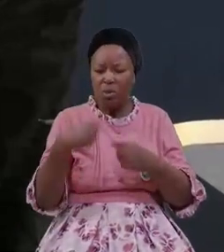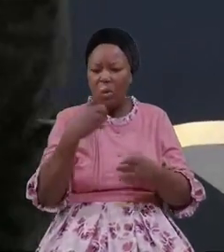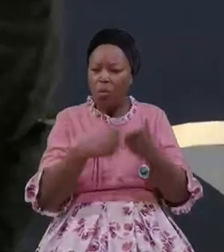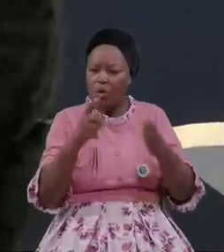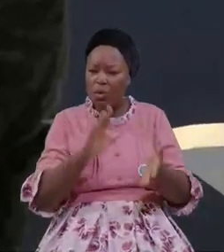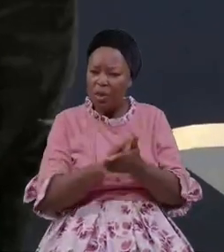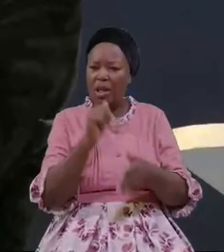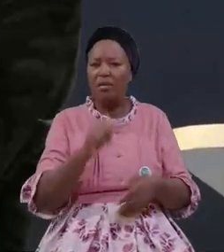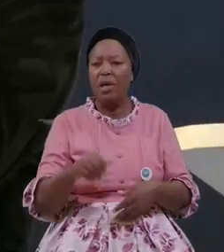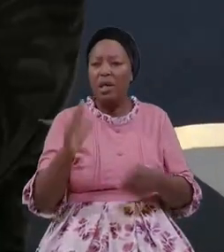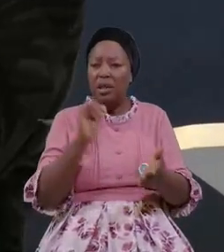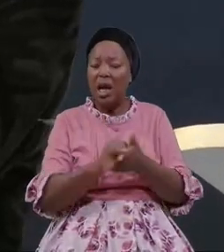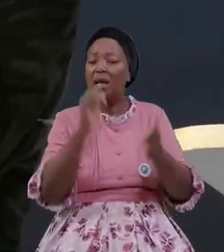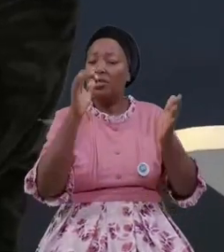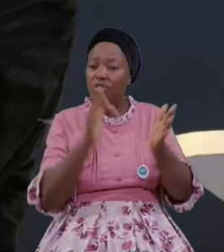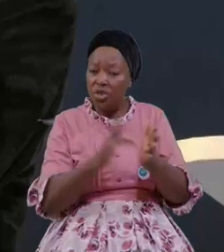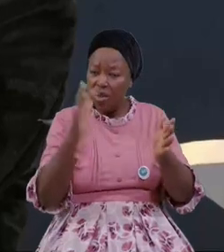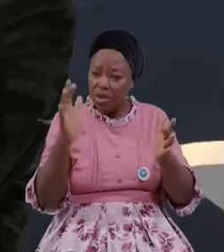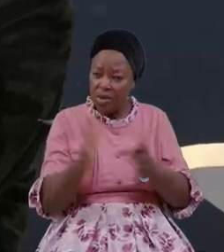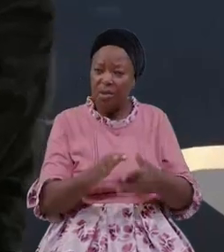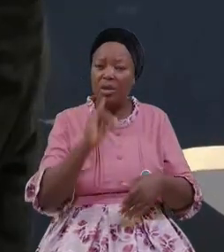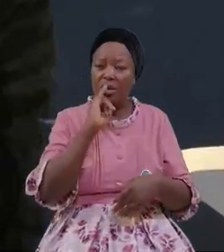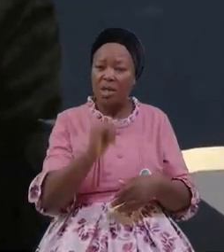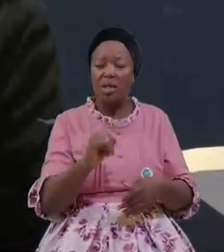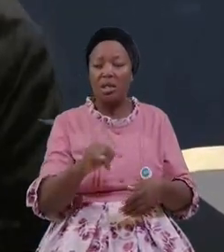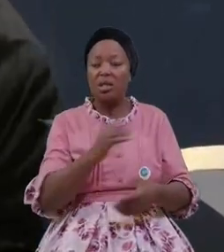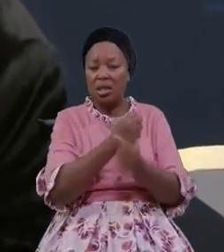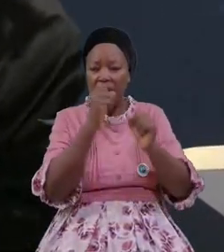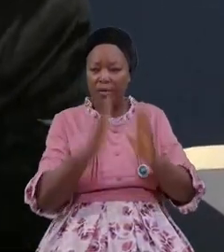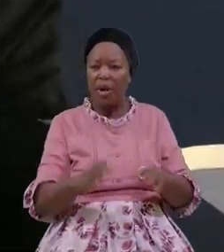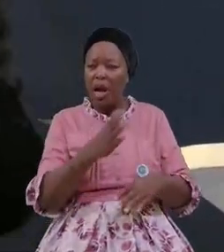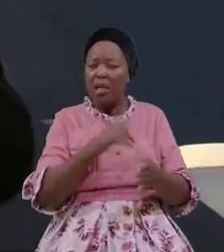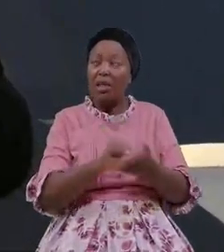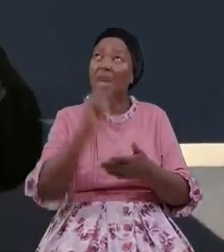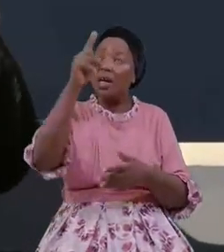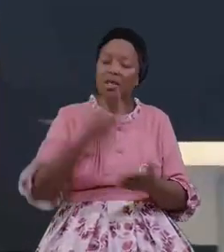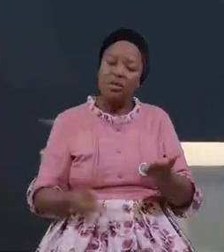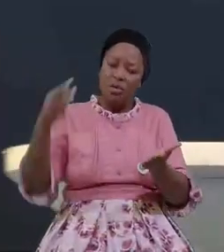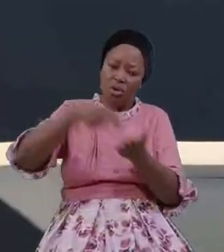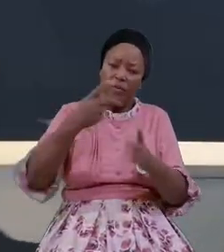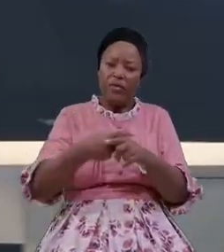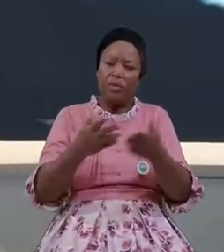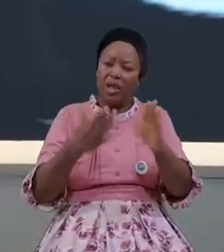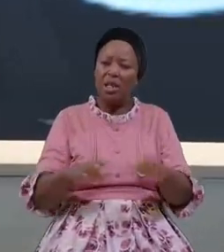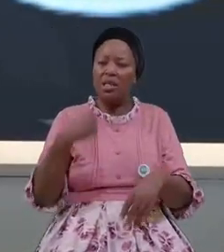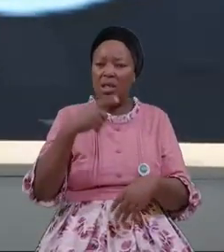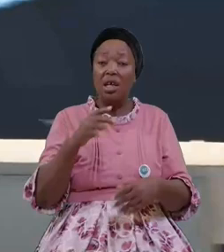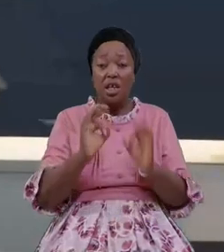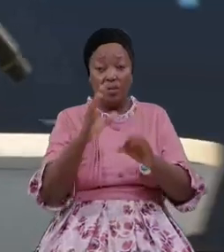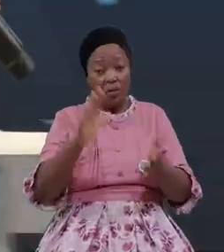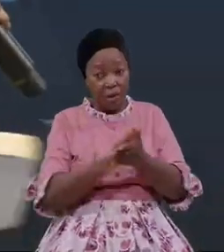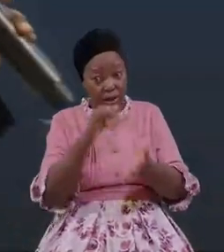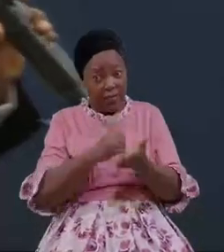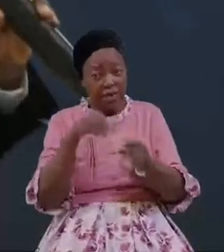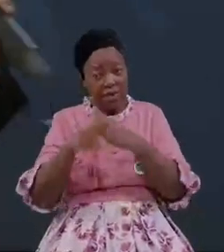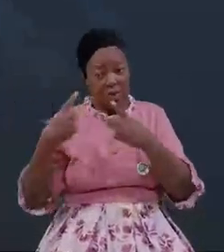de dire ce que vous croyez que Jésus-Christ est le Sauveur que il est ressuscité des morts que si tu le crois